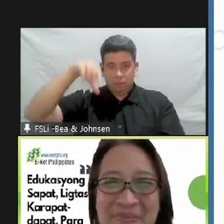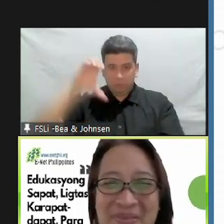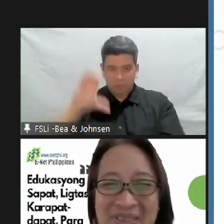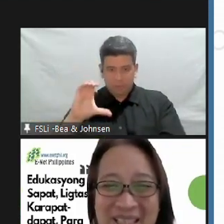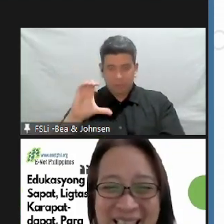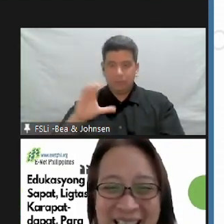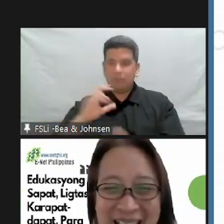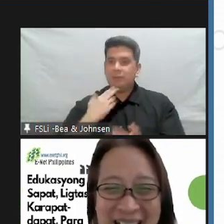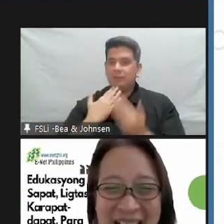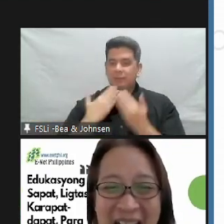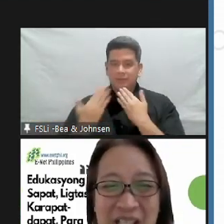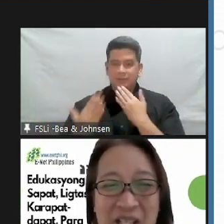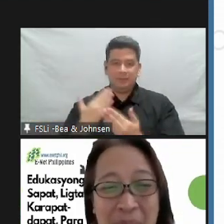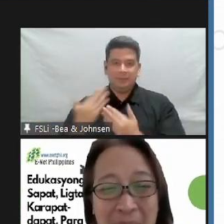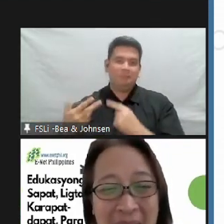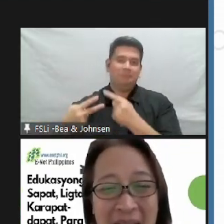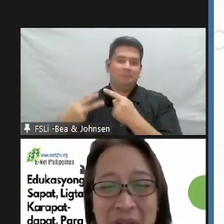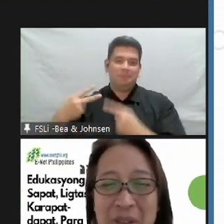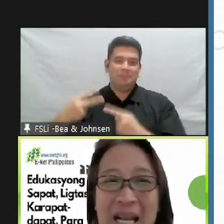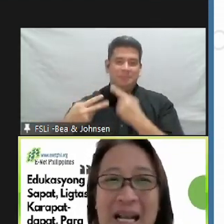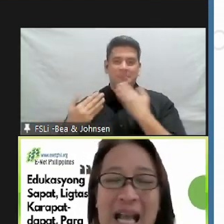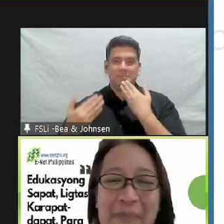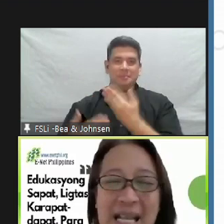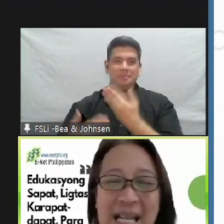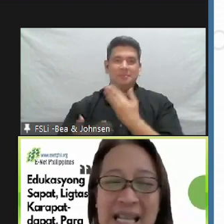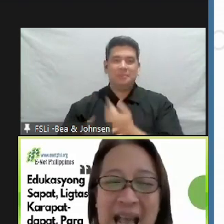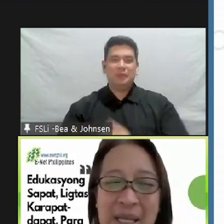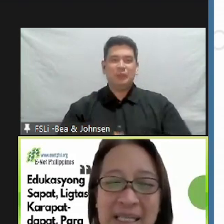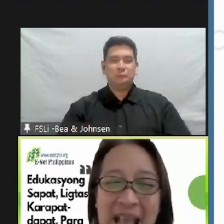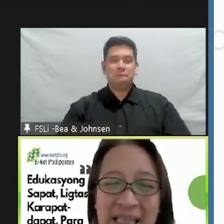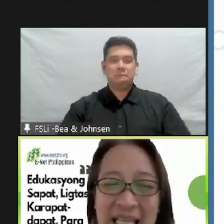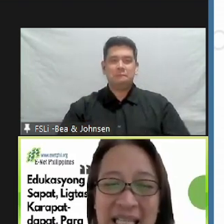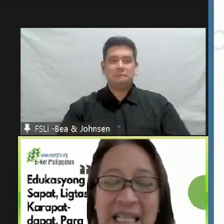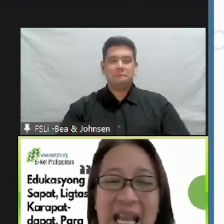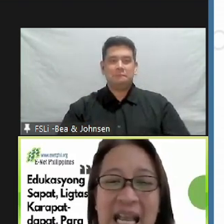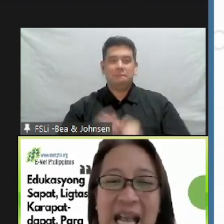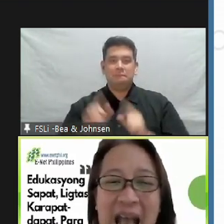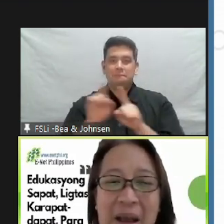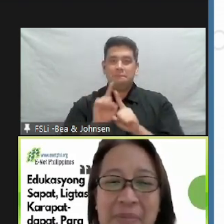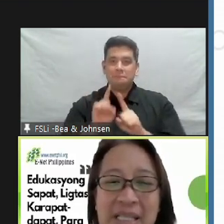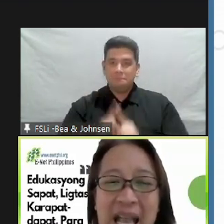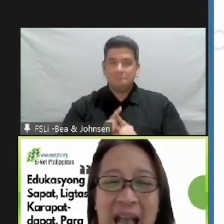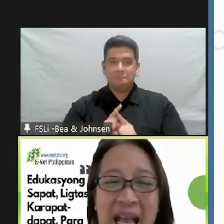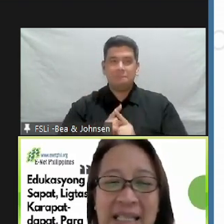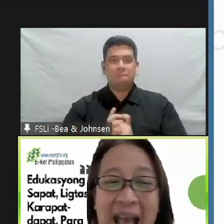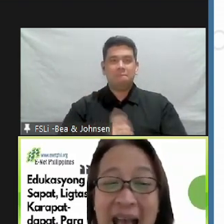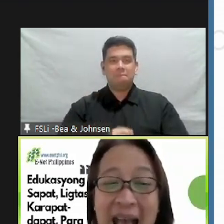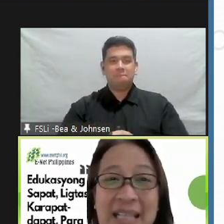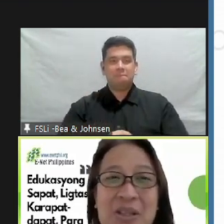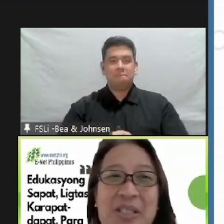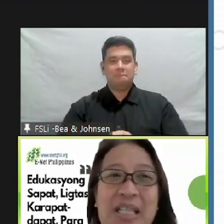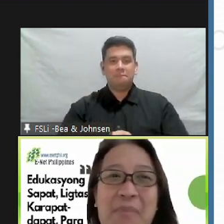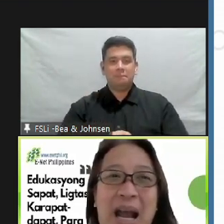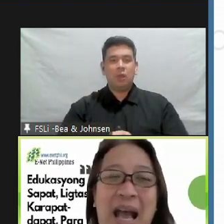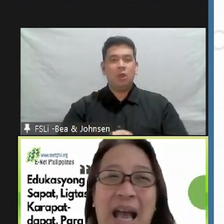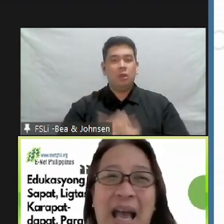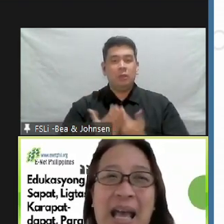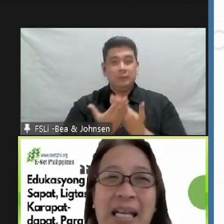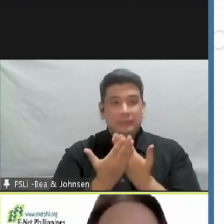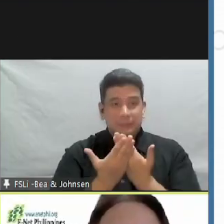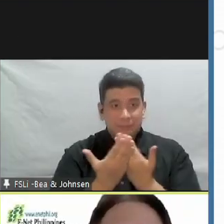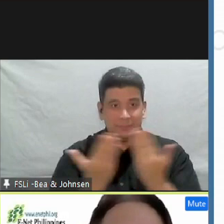pong salamat. At syempre, no, ang pasasalamat natin sa lahat, no, ng